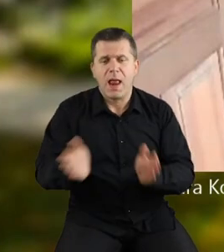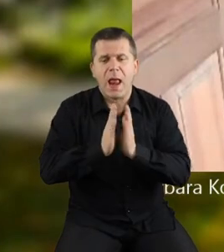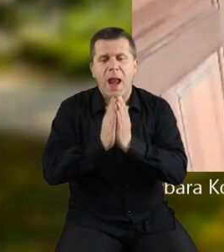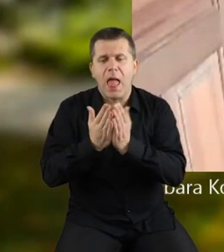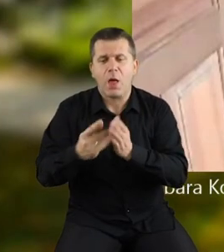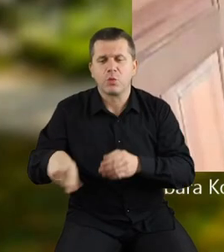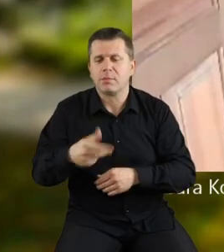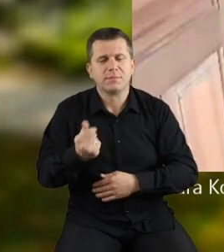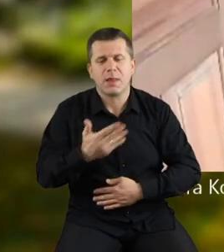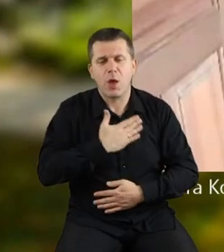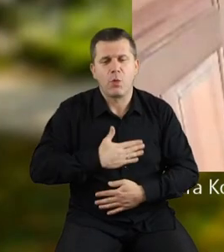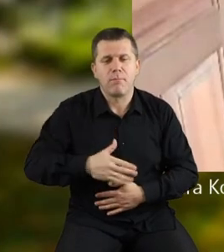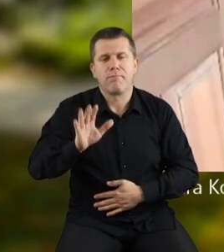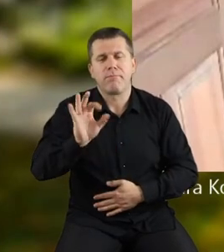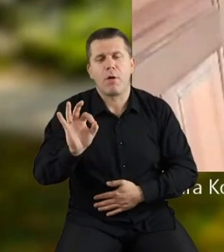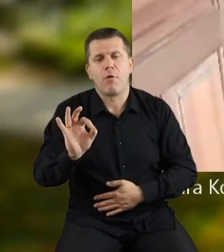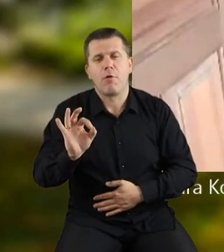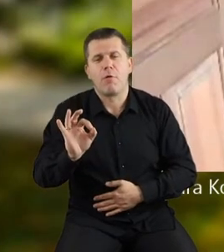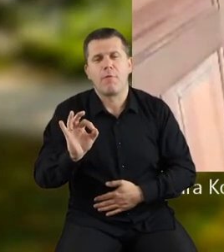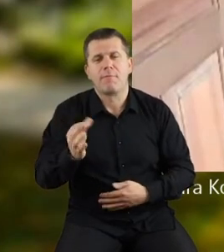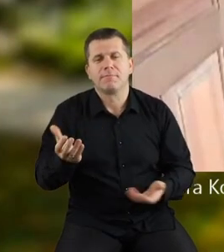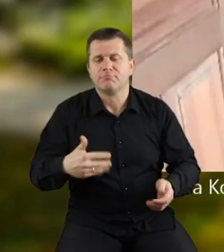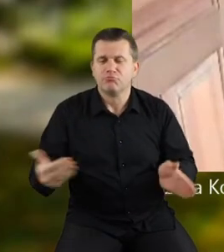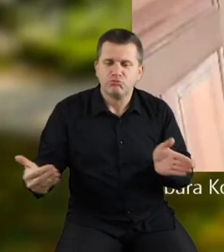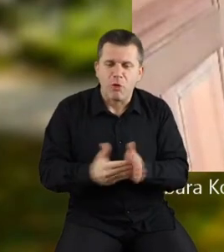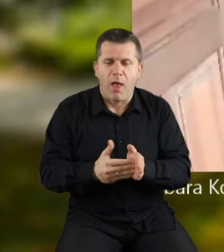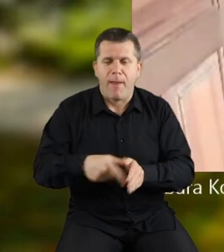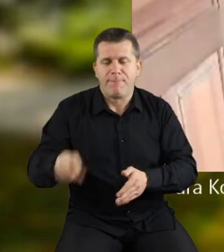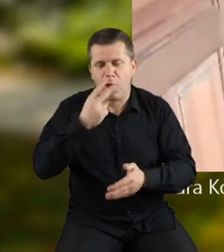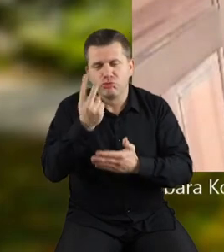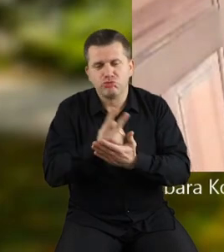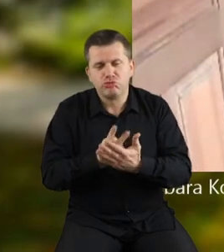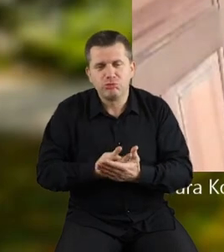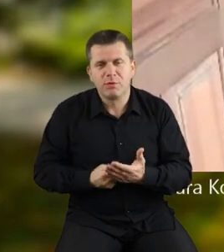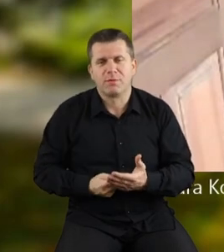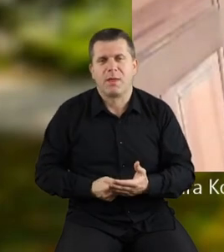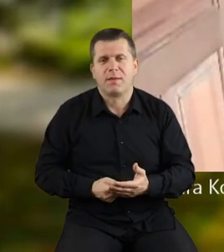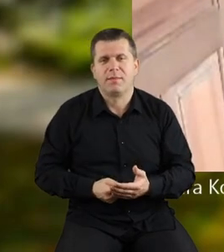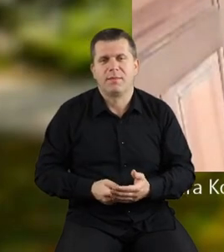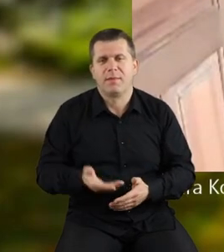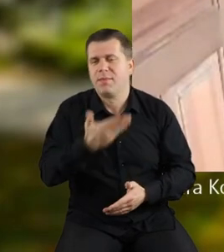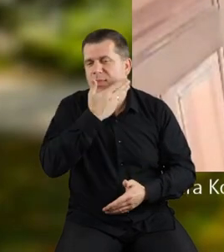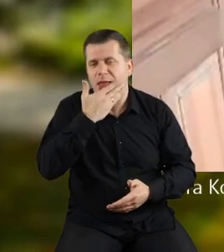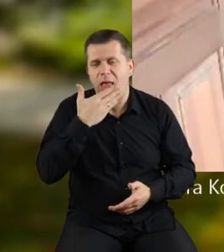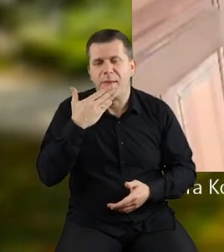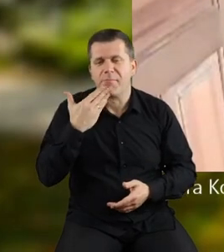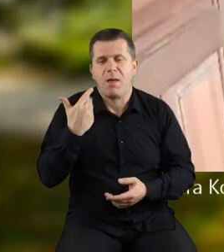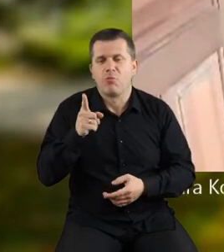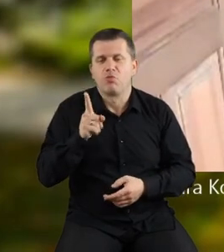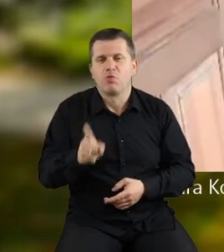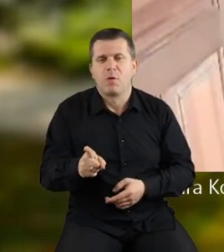że lektur się nie lubi, bo trzeba